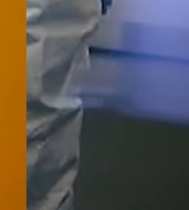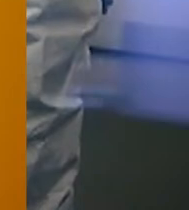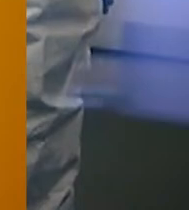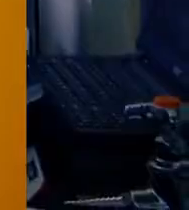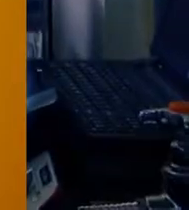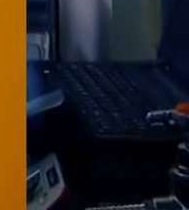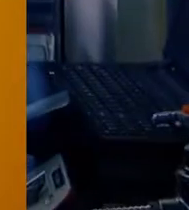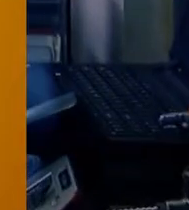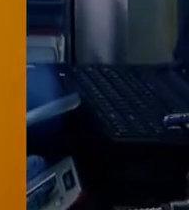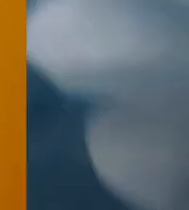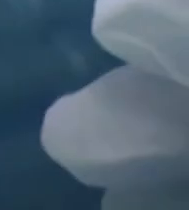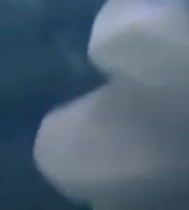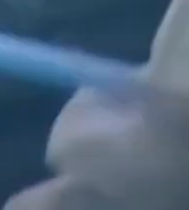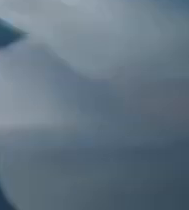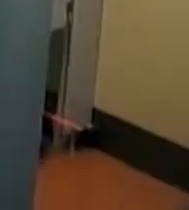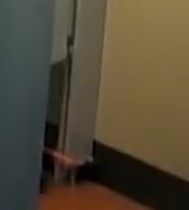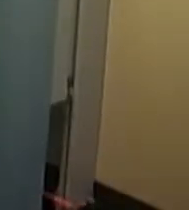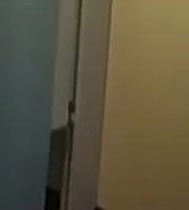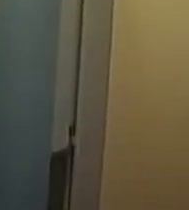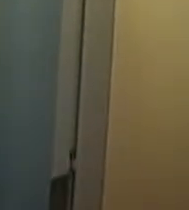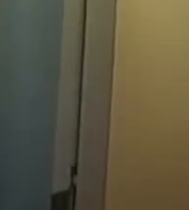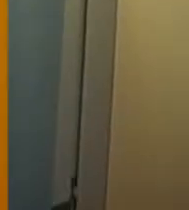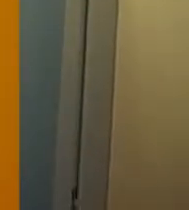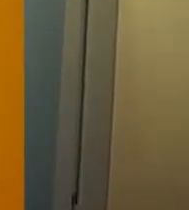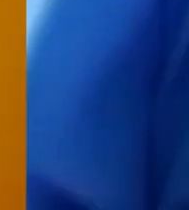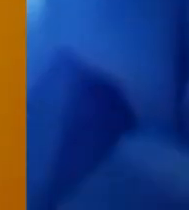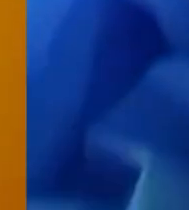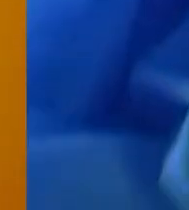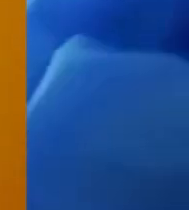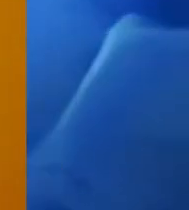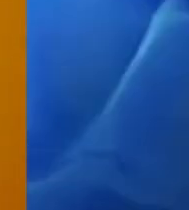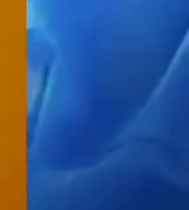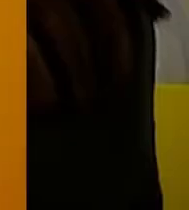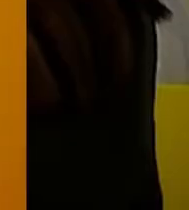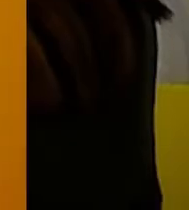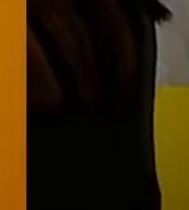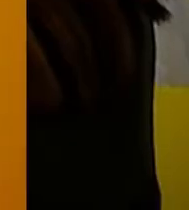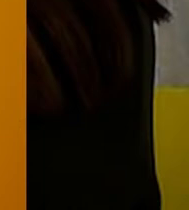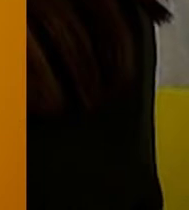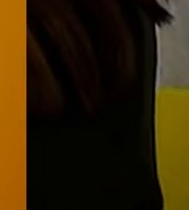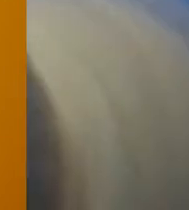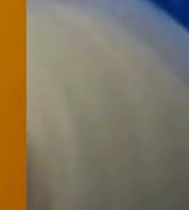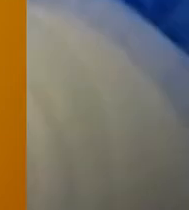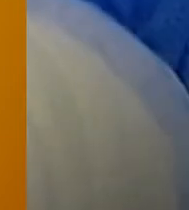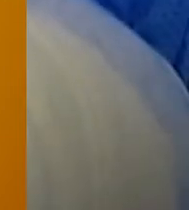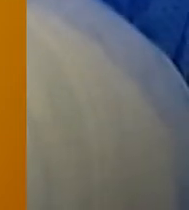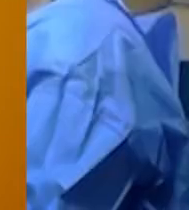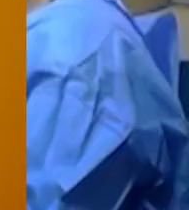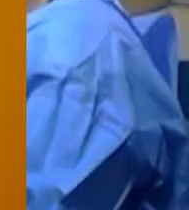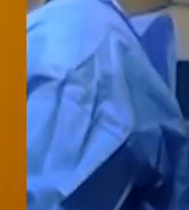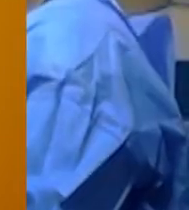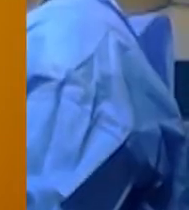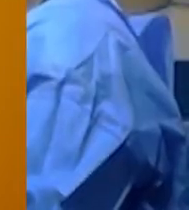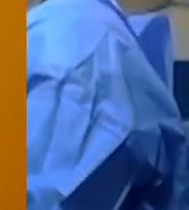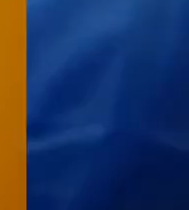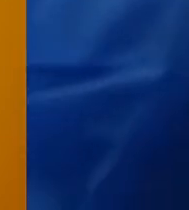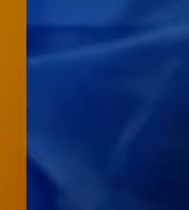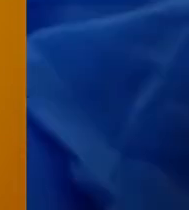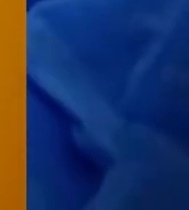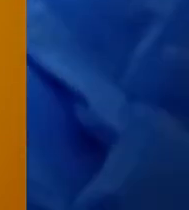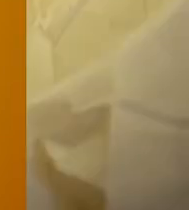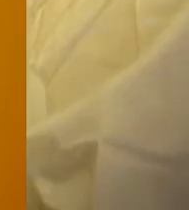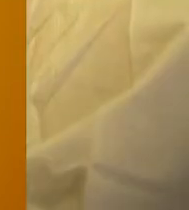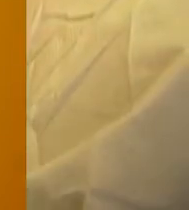რიგითი ჯარისკაცები ამ არმიის, ექიმები, რომლებიც 24 საათიან რეჟიმში მუშაობთ ყველა ჩვენს კოლეგასთან